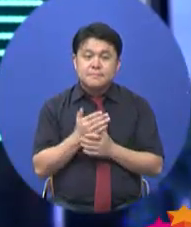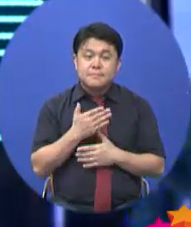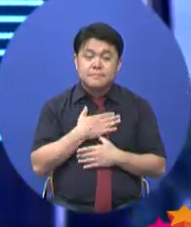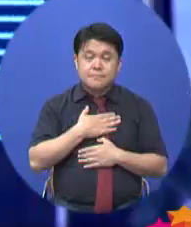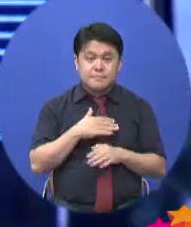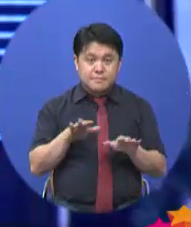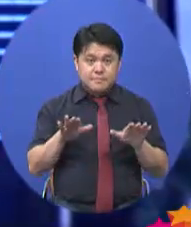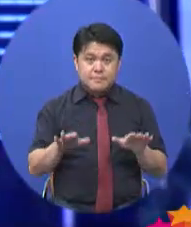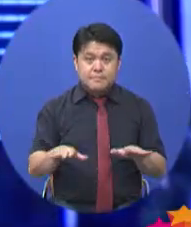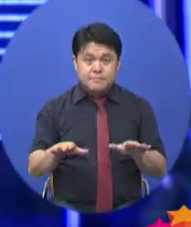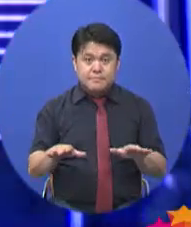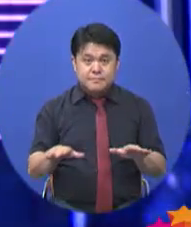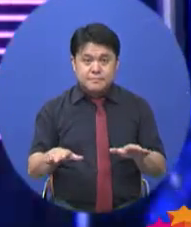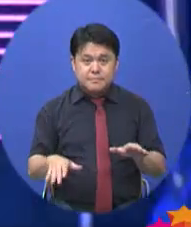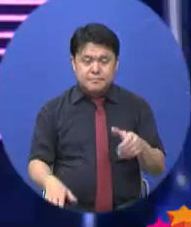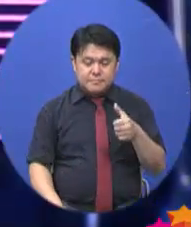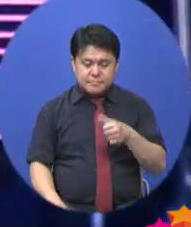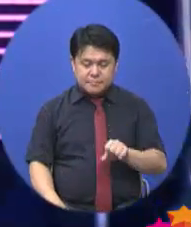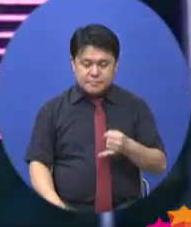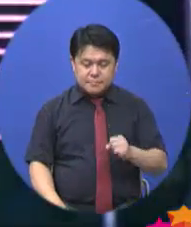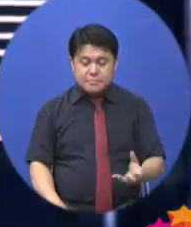나도 이제